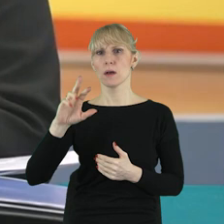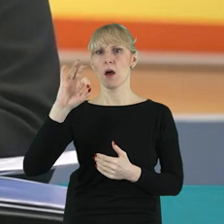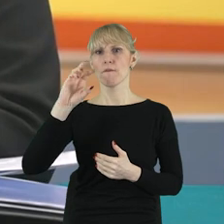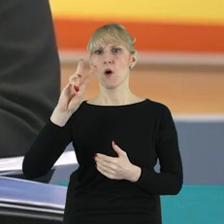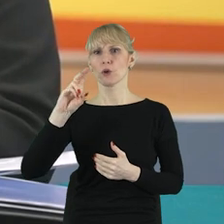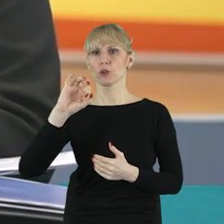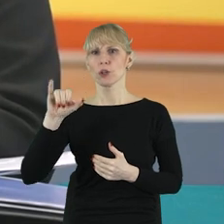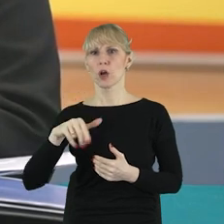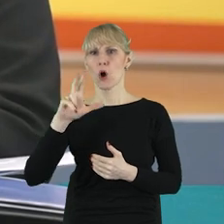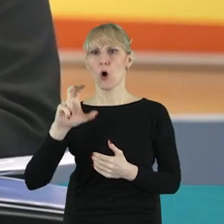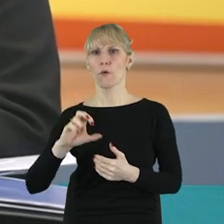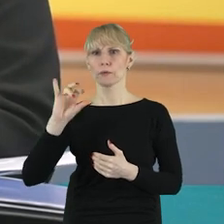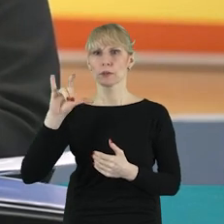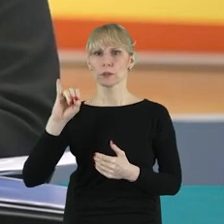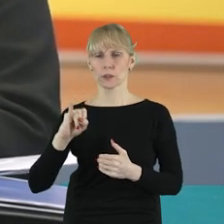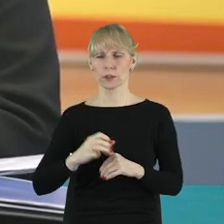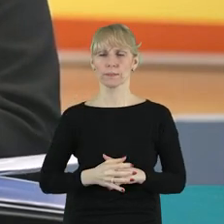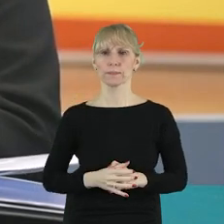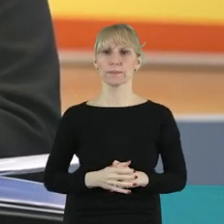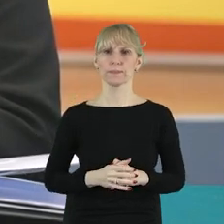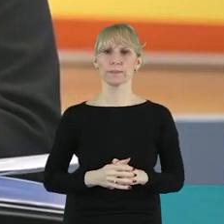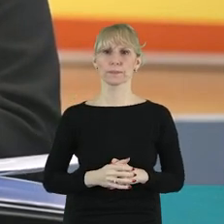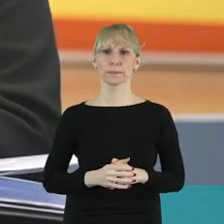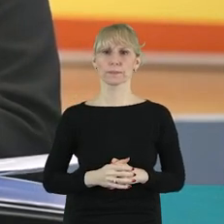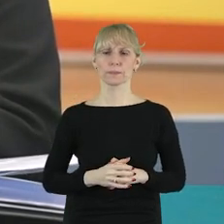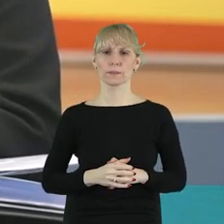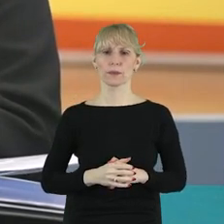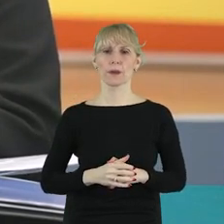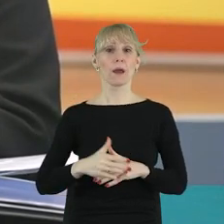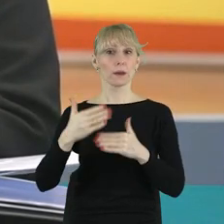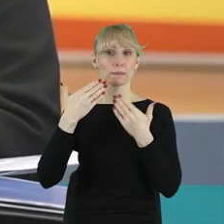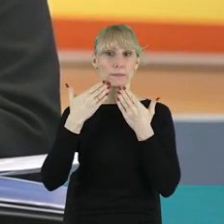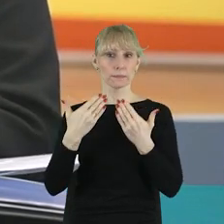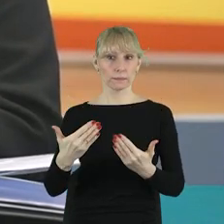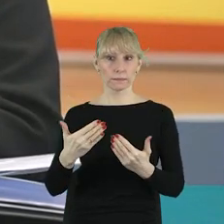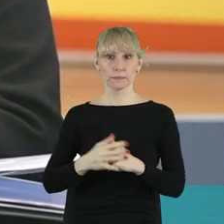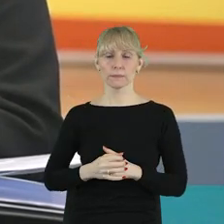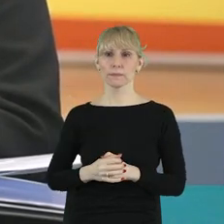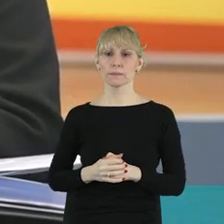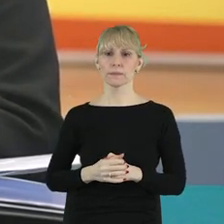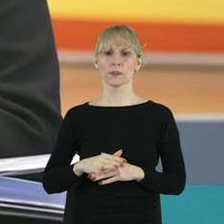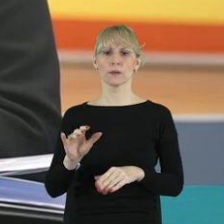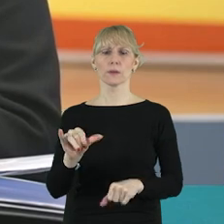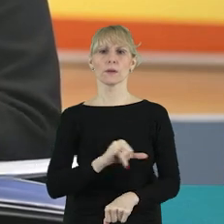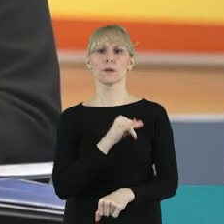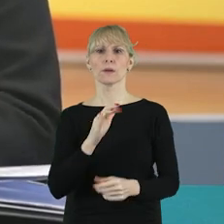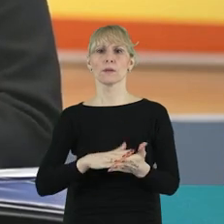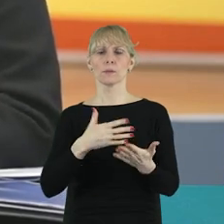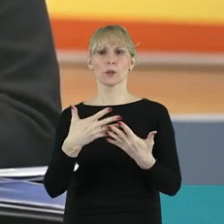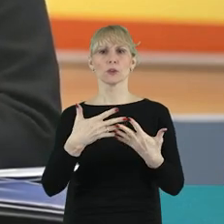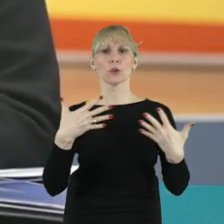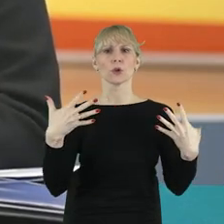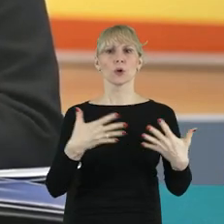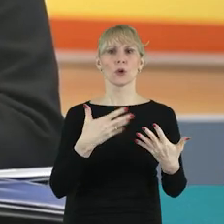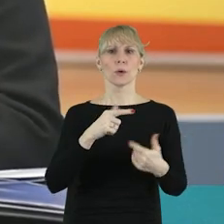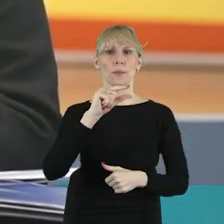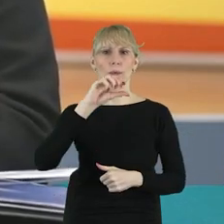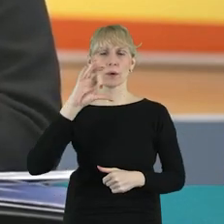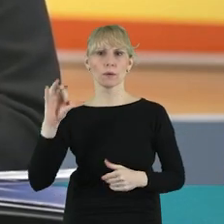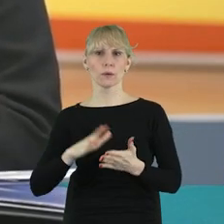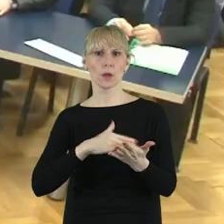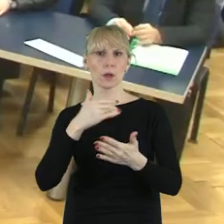Dziękuję bardzo, pani przewodnicząca. W imieniu Klubu Radnych Prawa i Sprawiedliwości zgłaszam kandydaturę pana radnego Edwarda